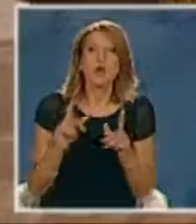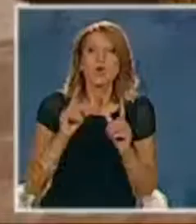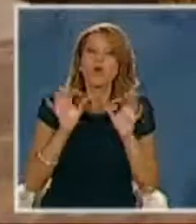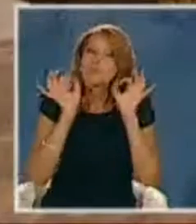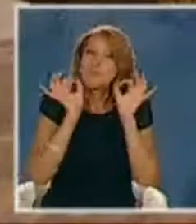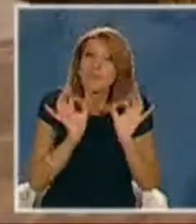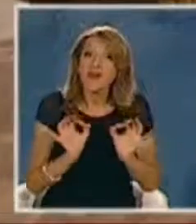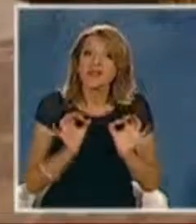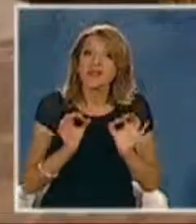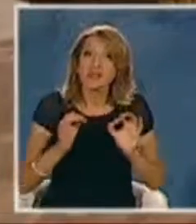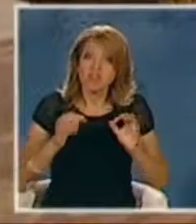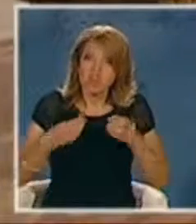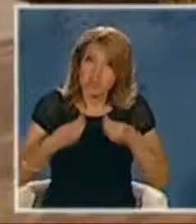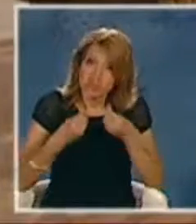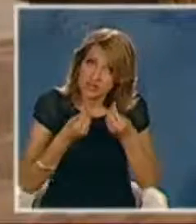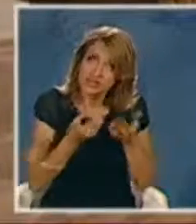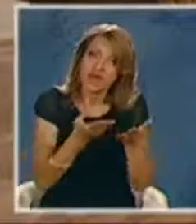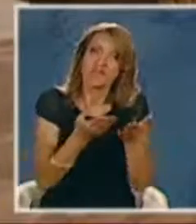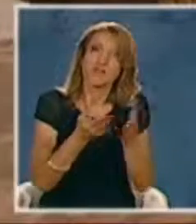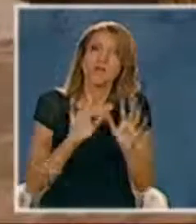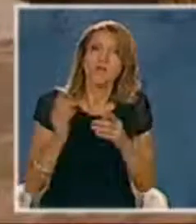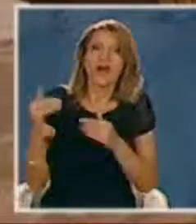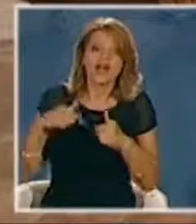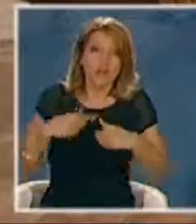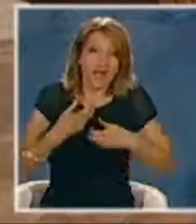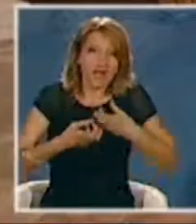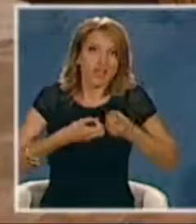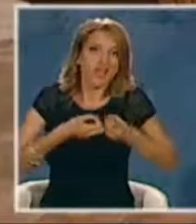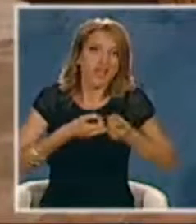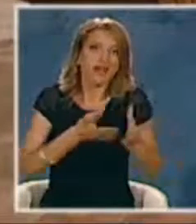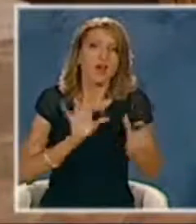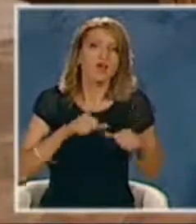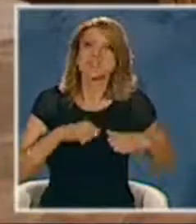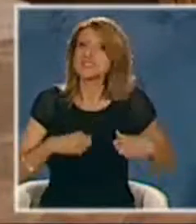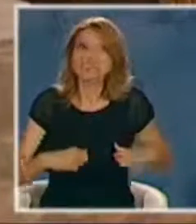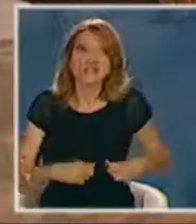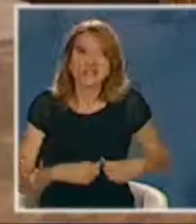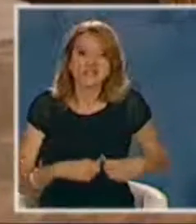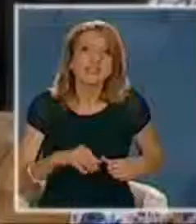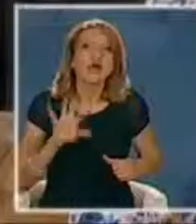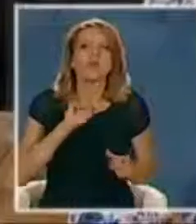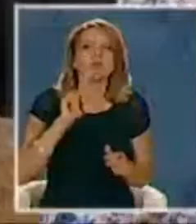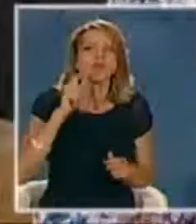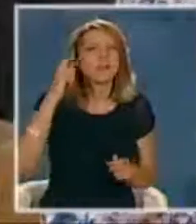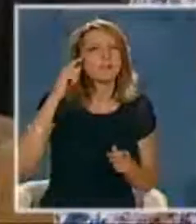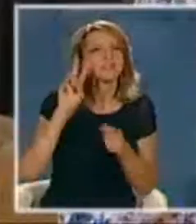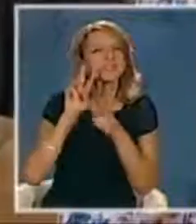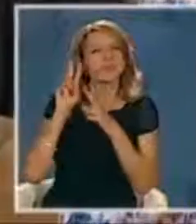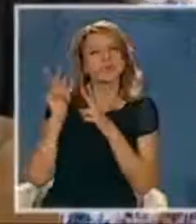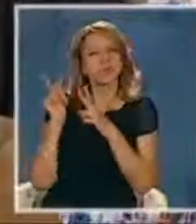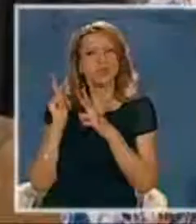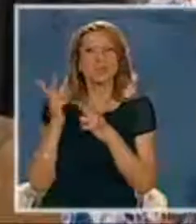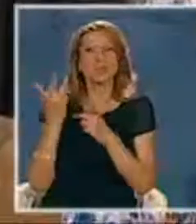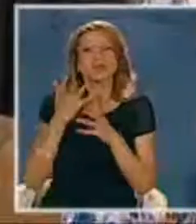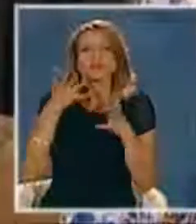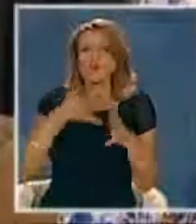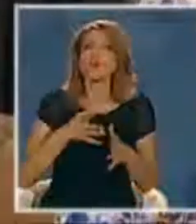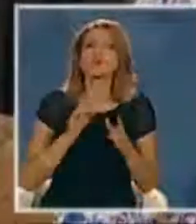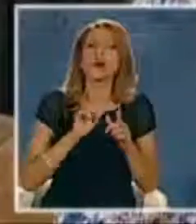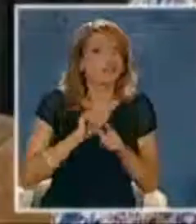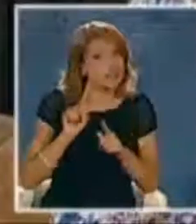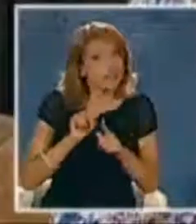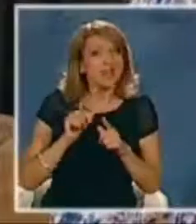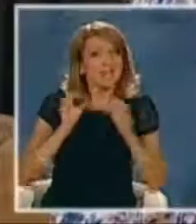я правилно, когато тя идва от сърцето ти, наистина от сърцето ти, когато нямаш никакви задкулисни мисли към този човек, когато наистина искаш да му